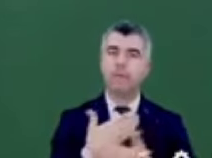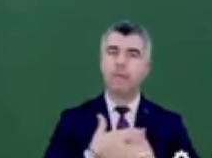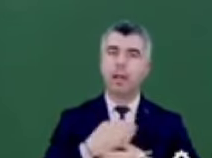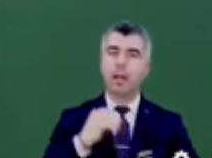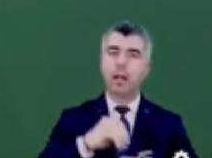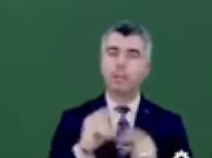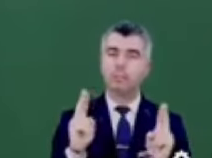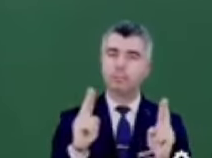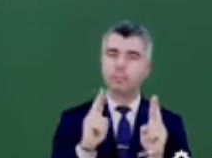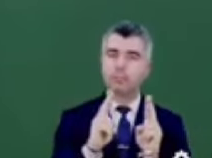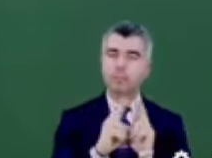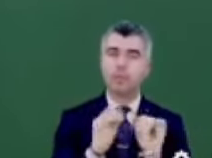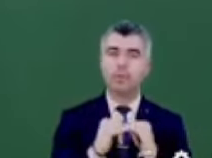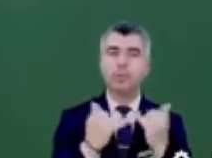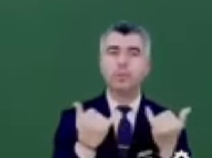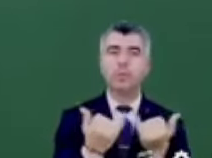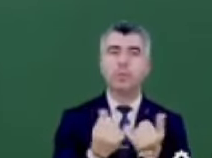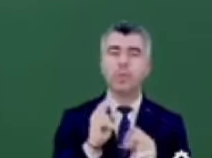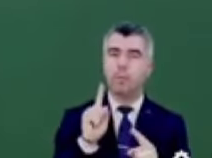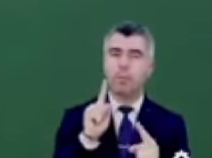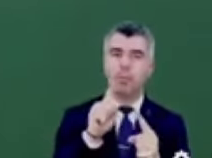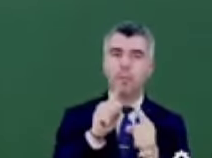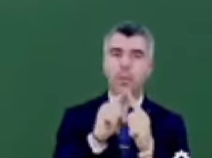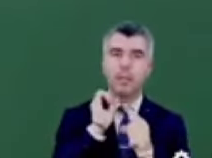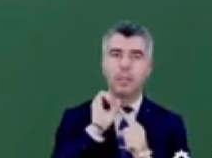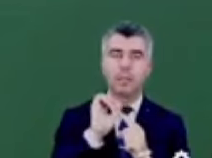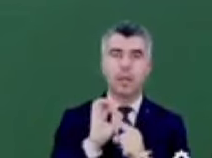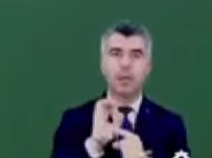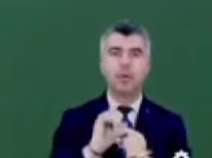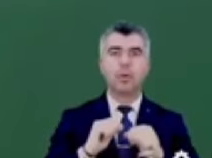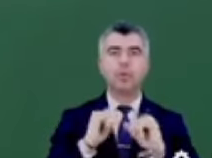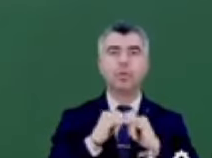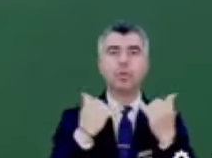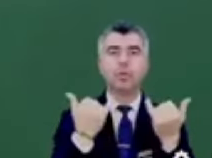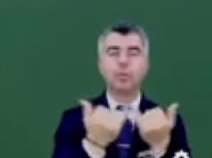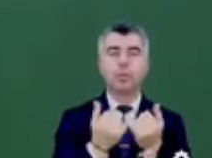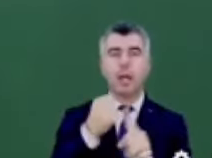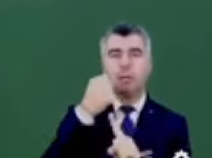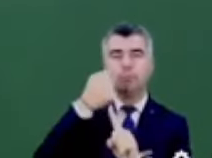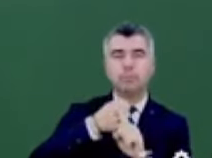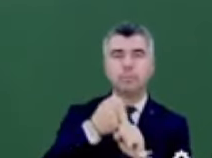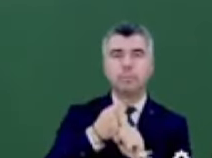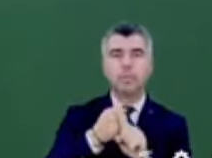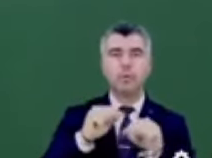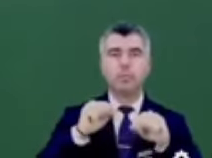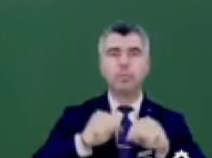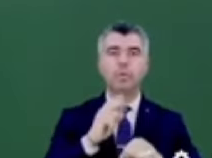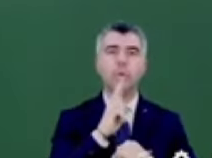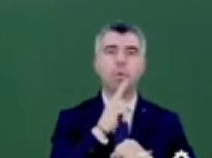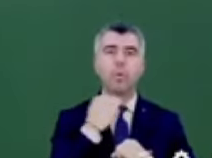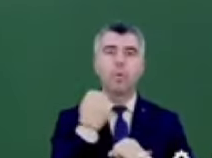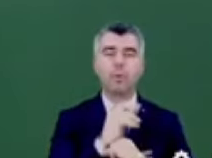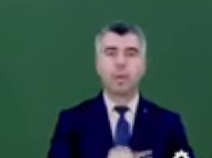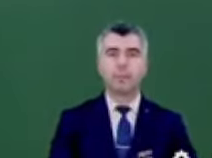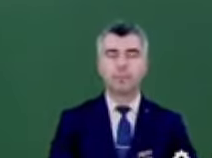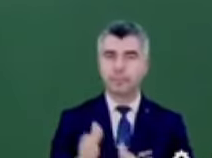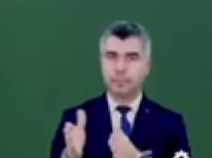بكم في هذه الندوه الصحفيه التي تنعقد مباشره بعد اختتام اشغال المجلس